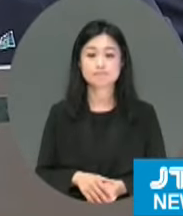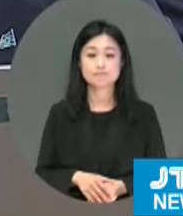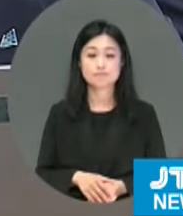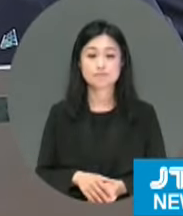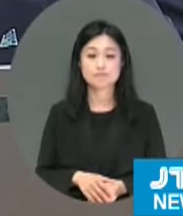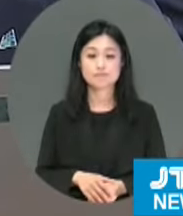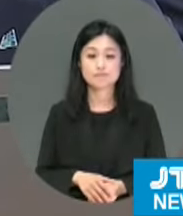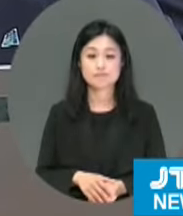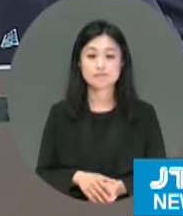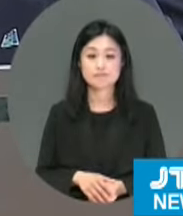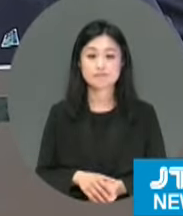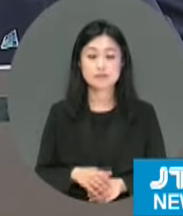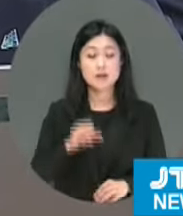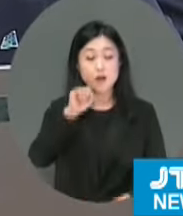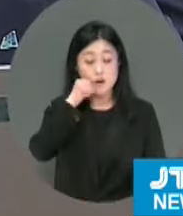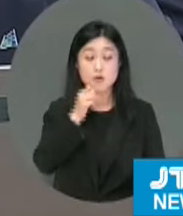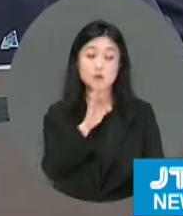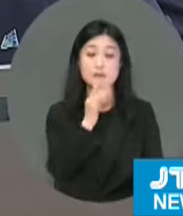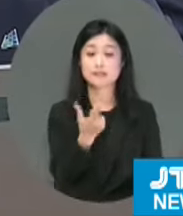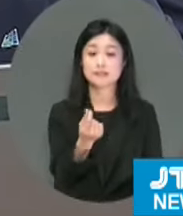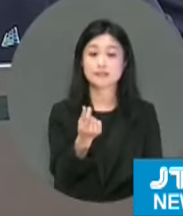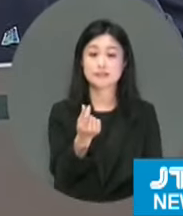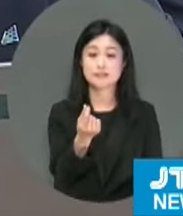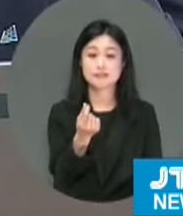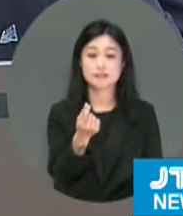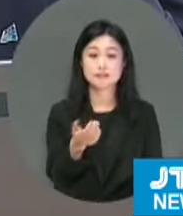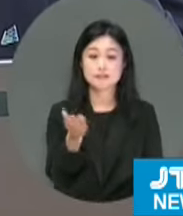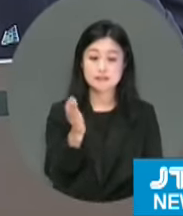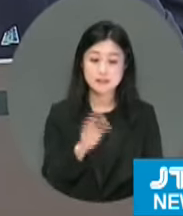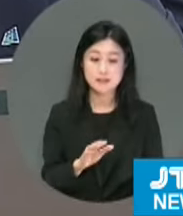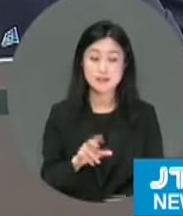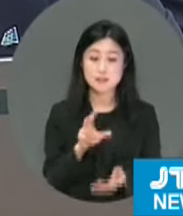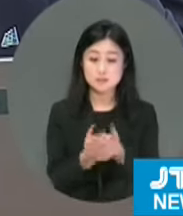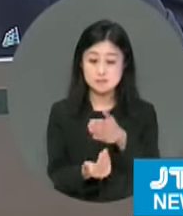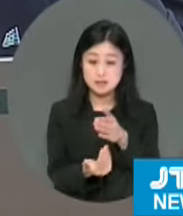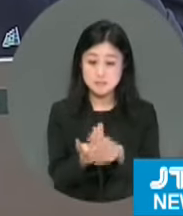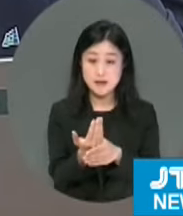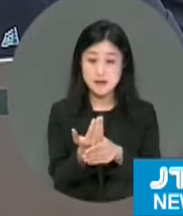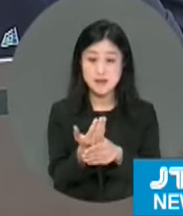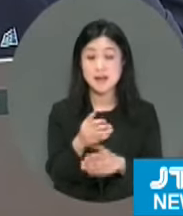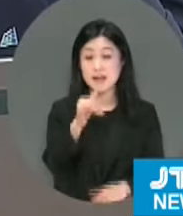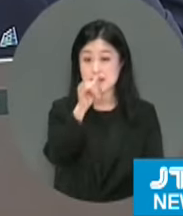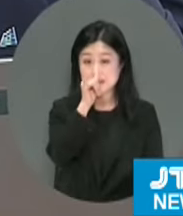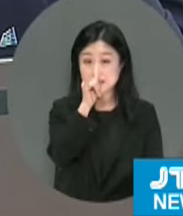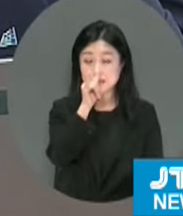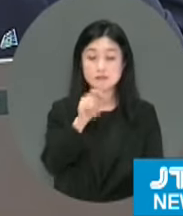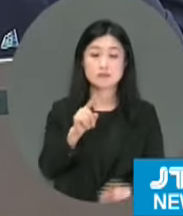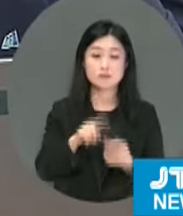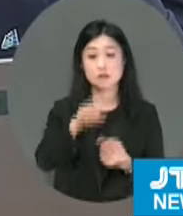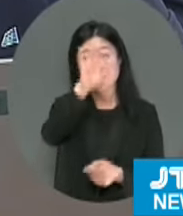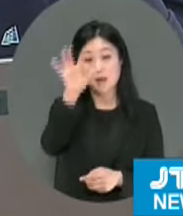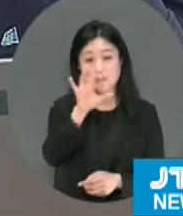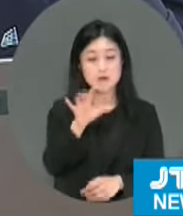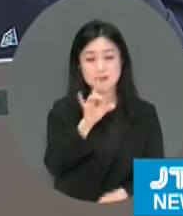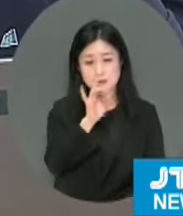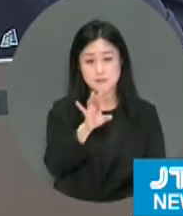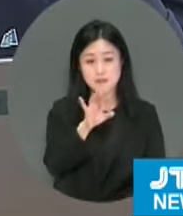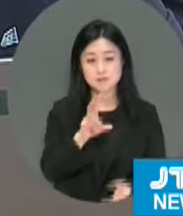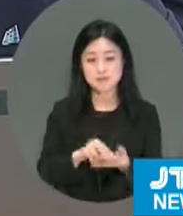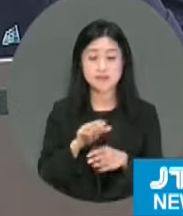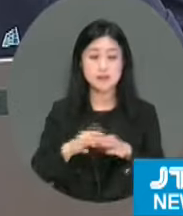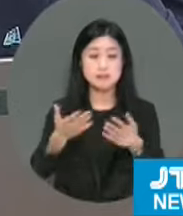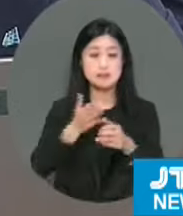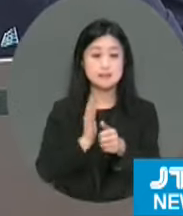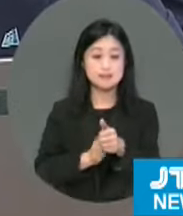그런데 어렵습니다라는 얘기로 똑같은 이런 문제가 지속적으로 발생하는 것은 근본적으로 대책을 세우셔야 되는